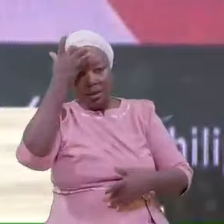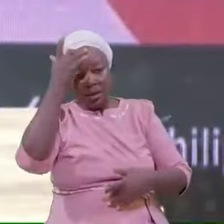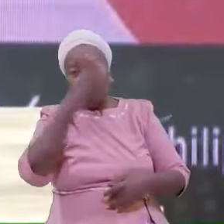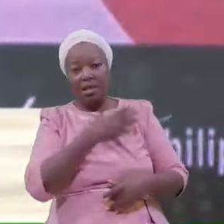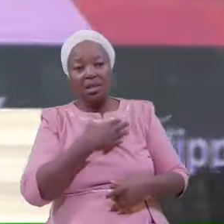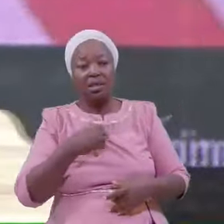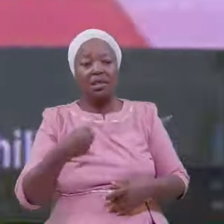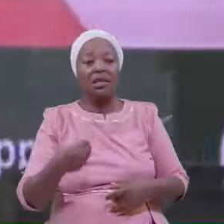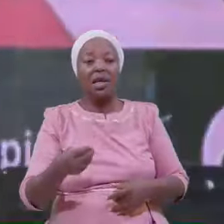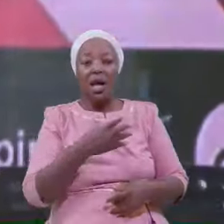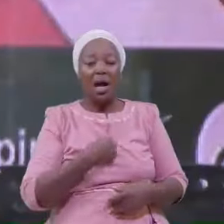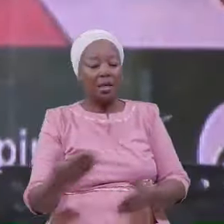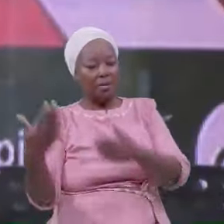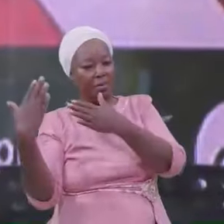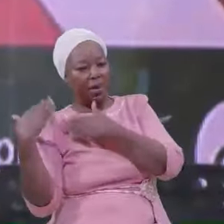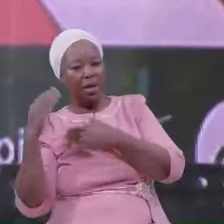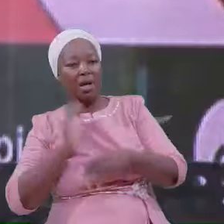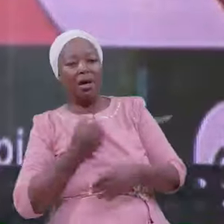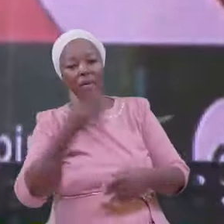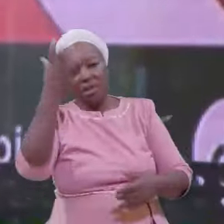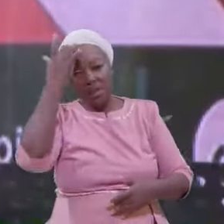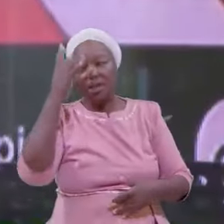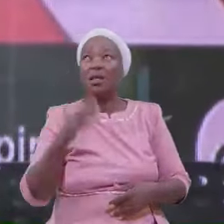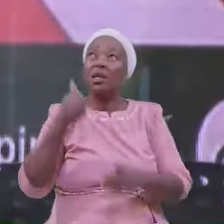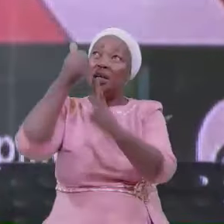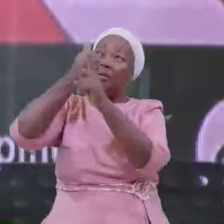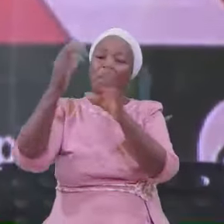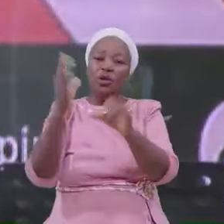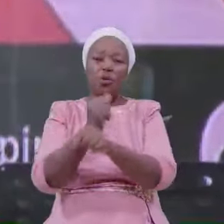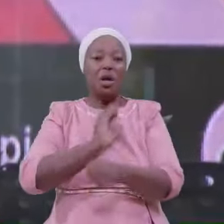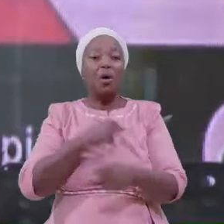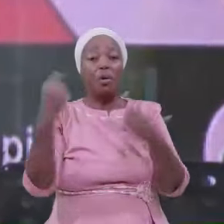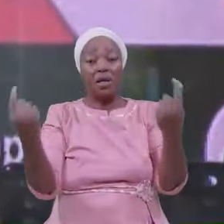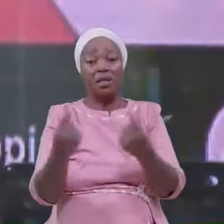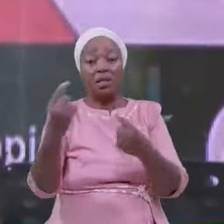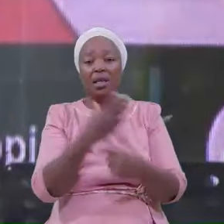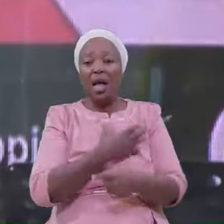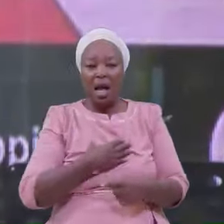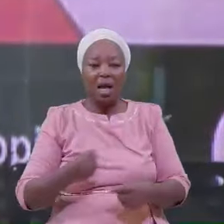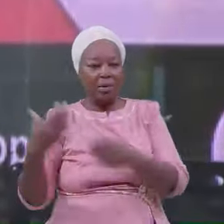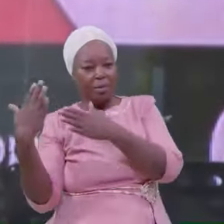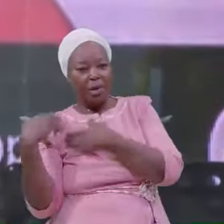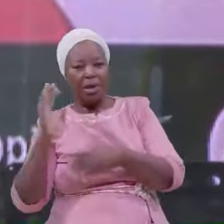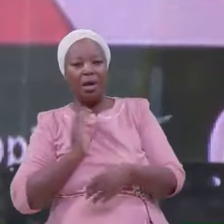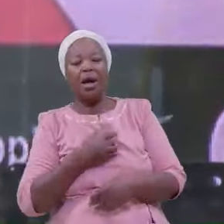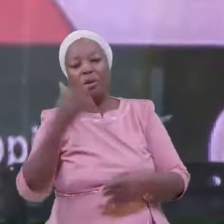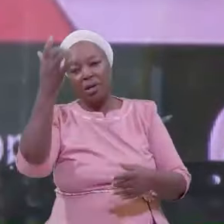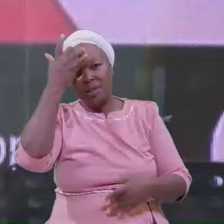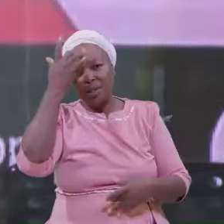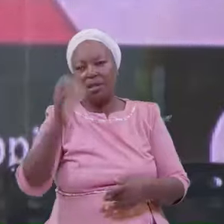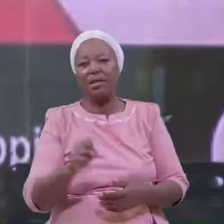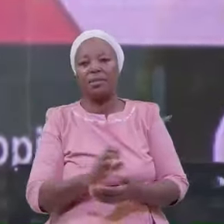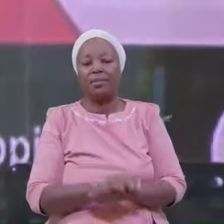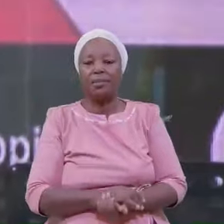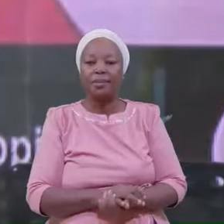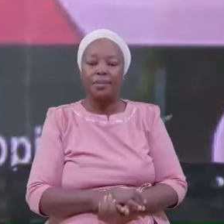bare our sicknesses. Upang matupad ang sinabi ni Propeta Isaiah at sinabing kinuha